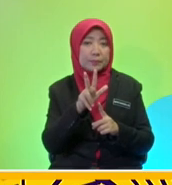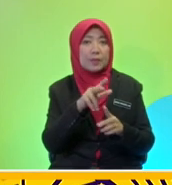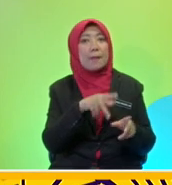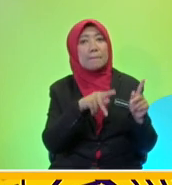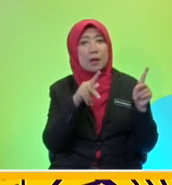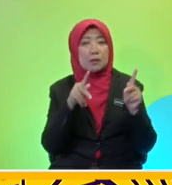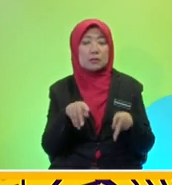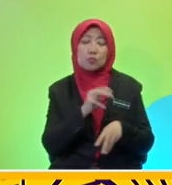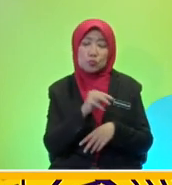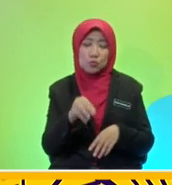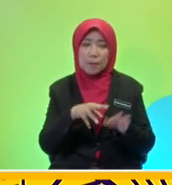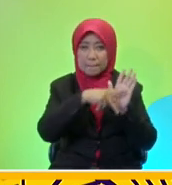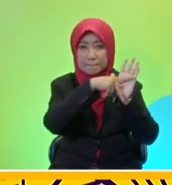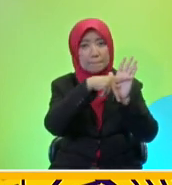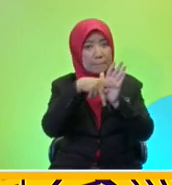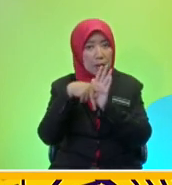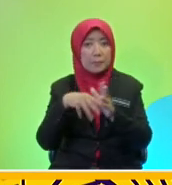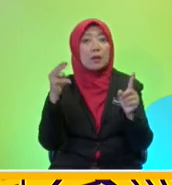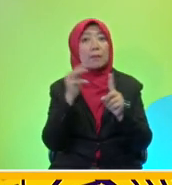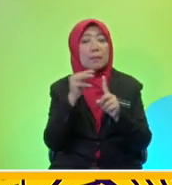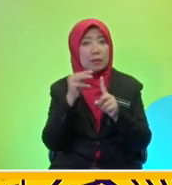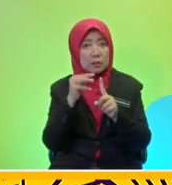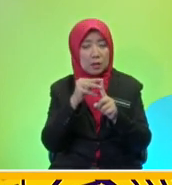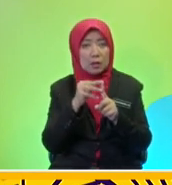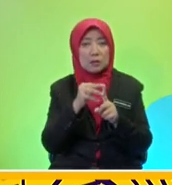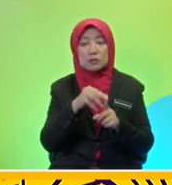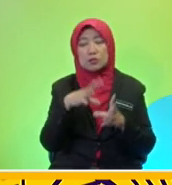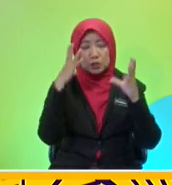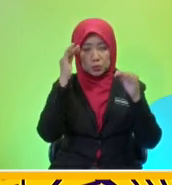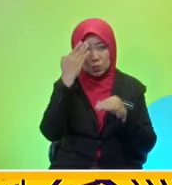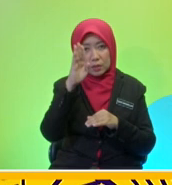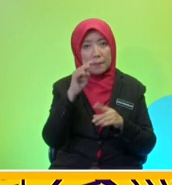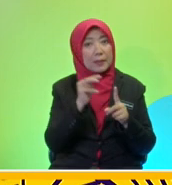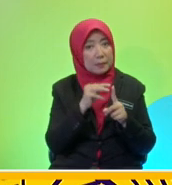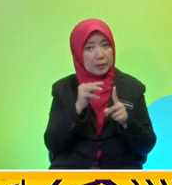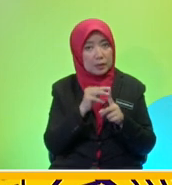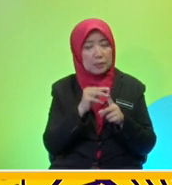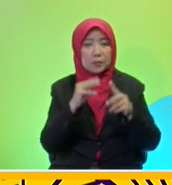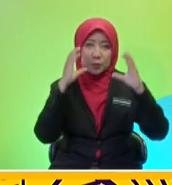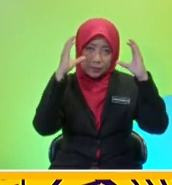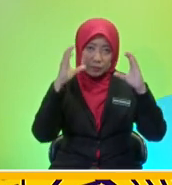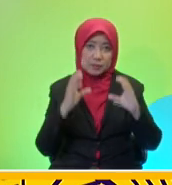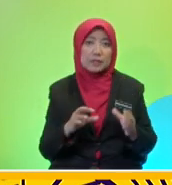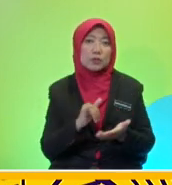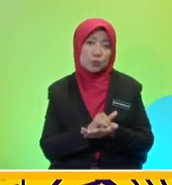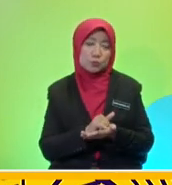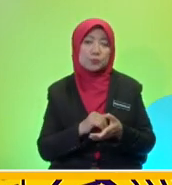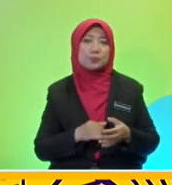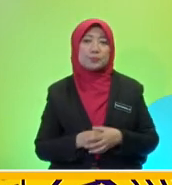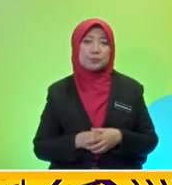markah mereka jawaban mereka yang kita beli makan ya dengan tepat menggunakan kaidah itu oke